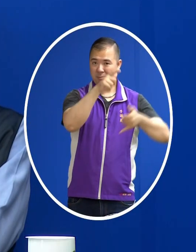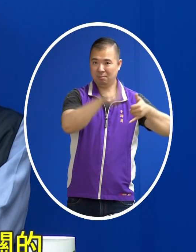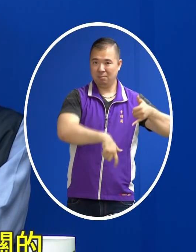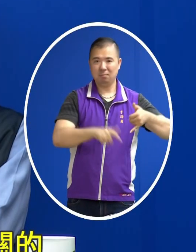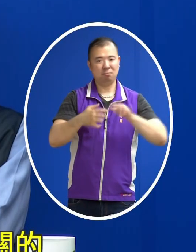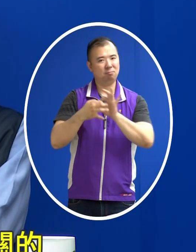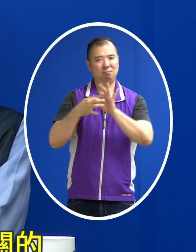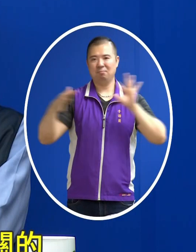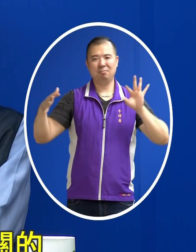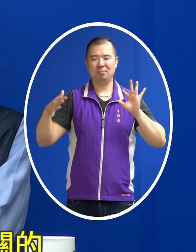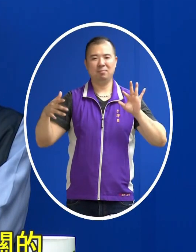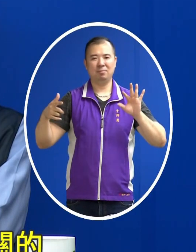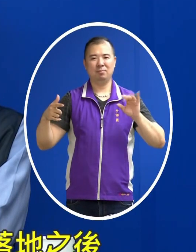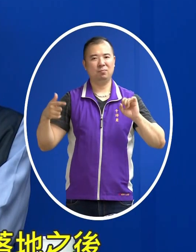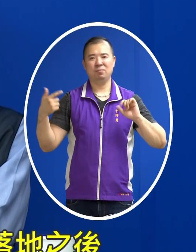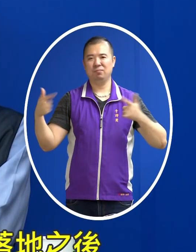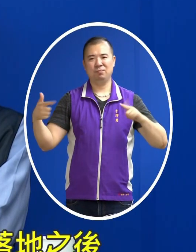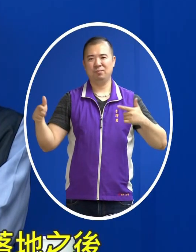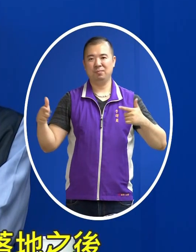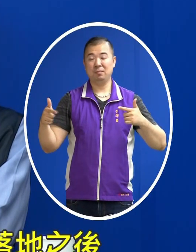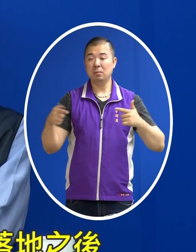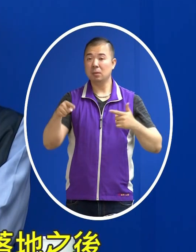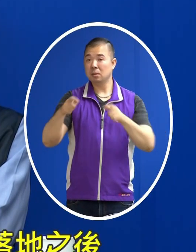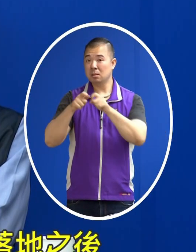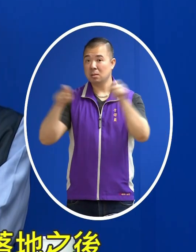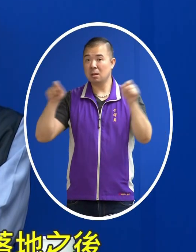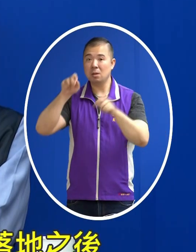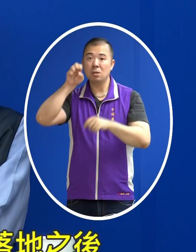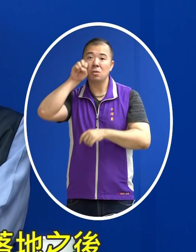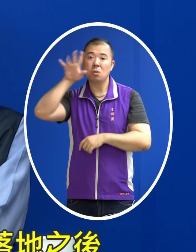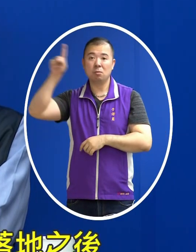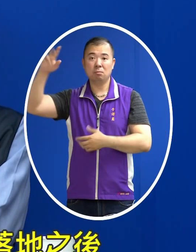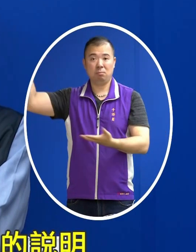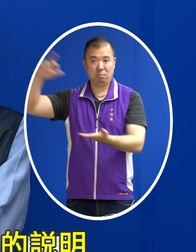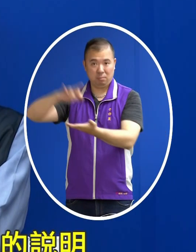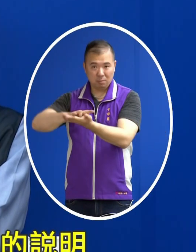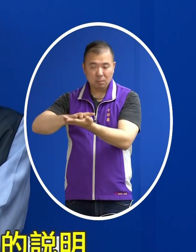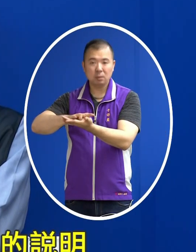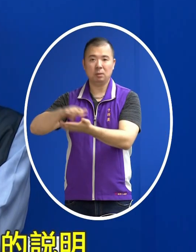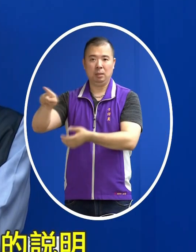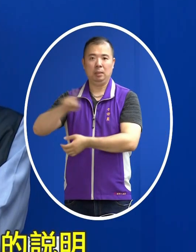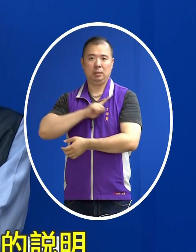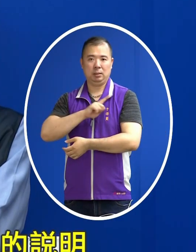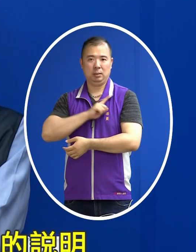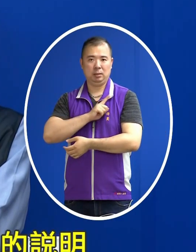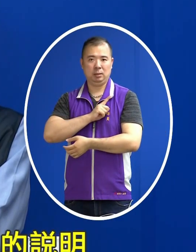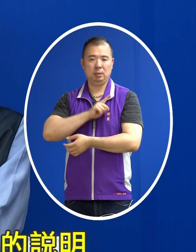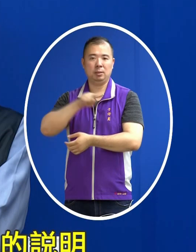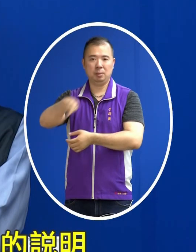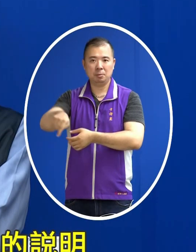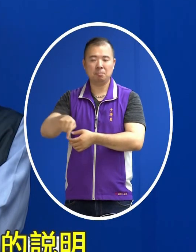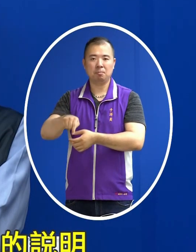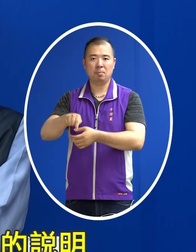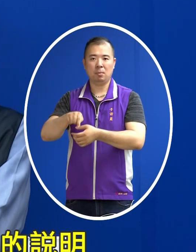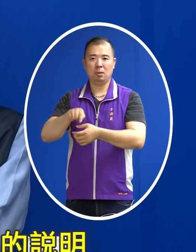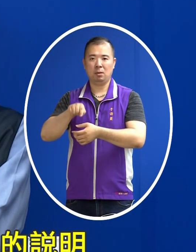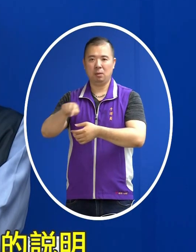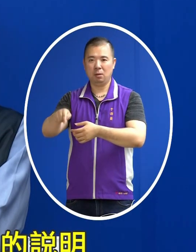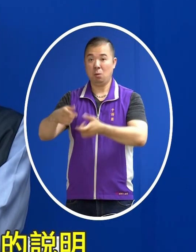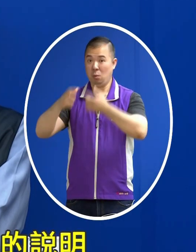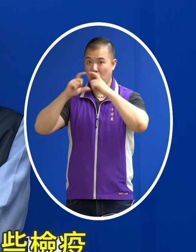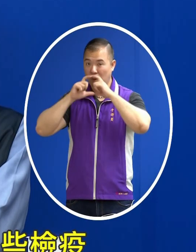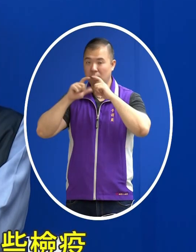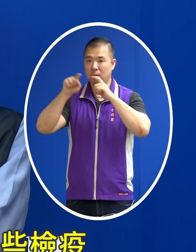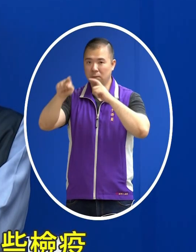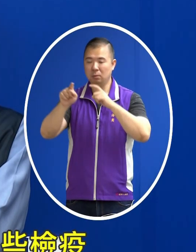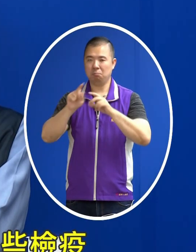关的啦。不过长荣那个案例其实是他落地之后，他也诚实的跟我们做相关的这个说明。那